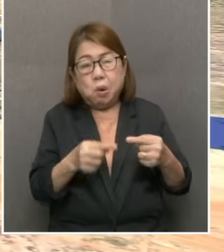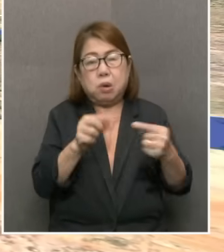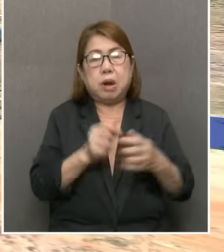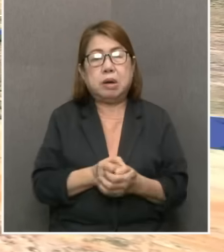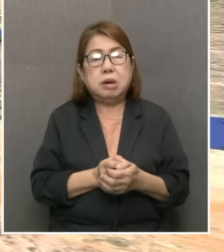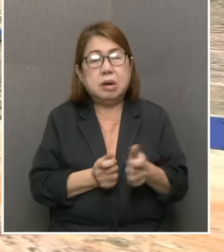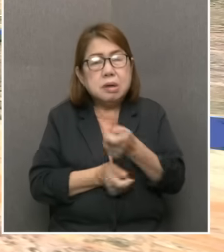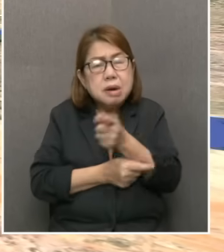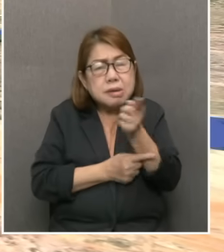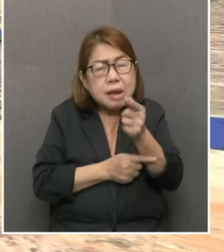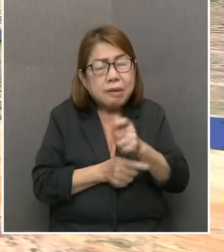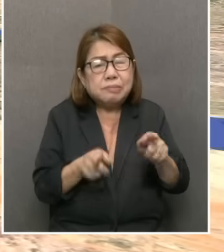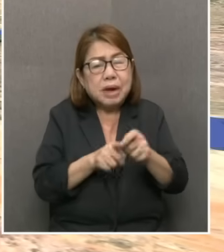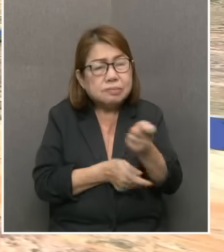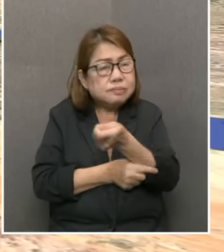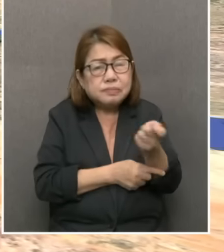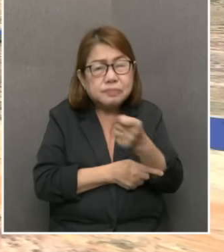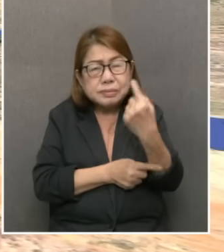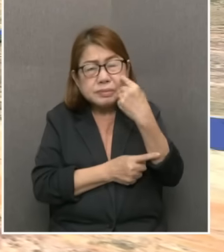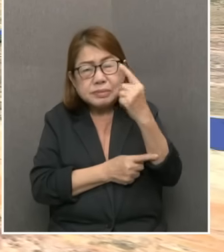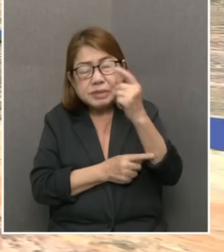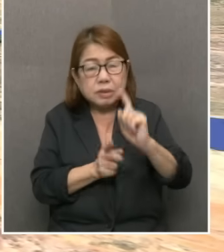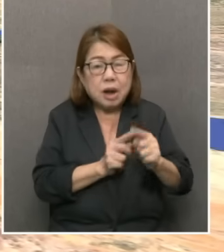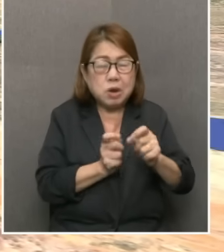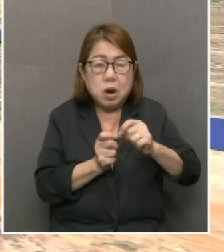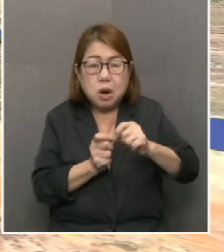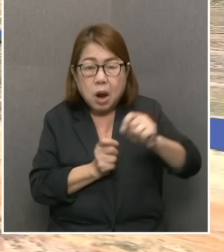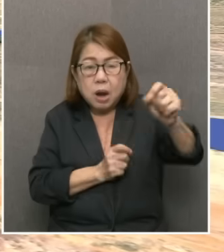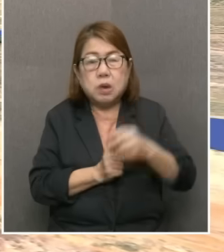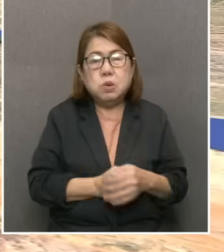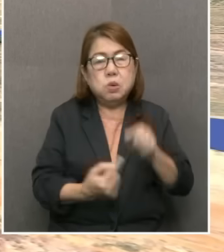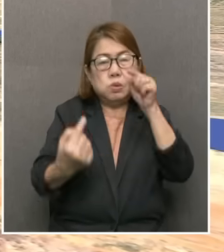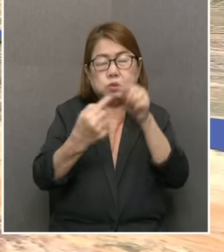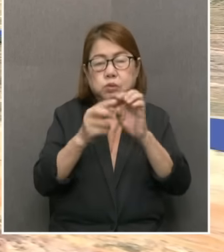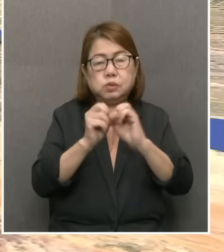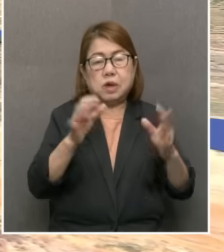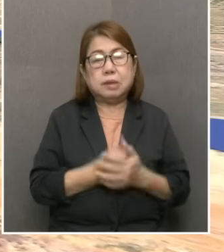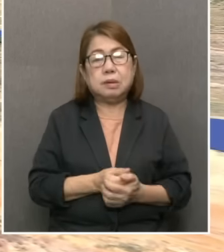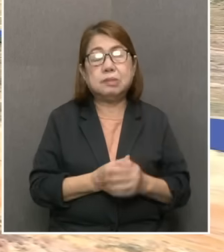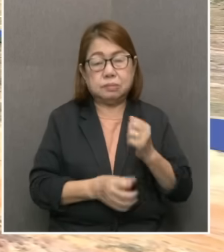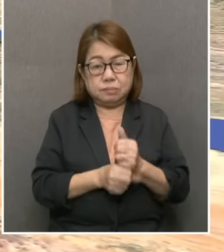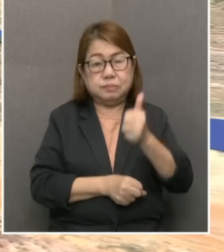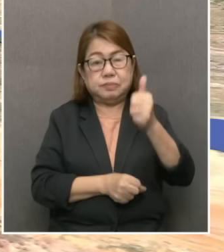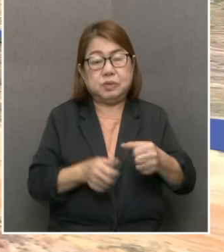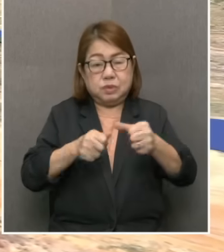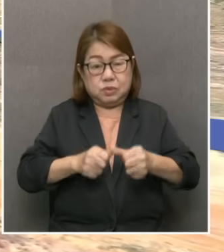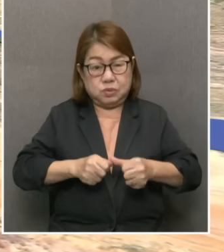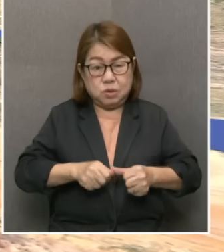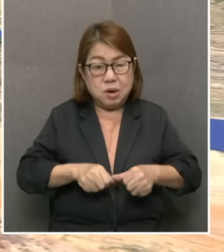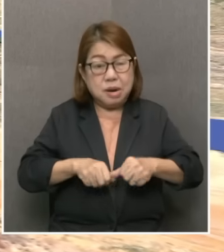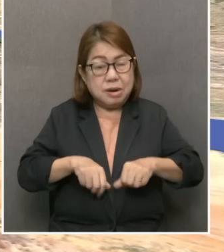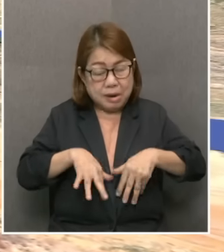ตต์ยิงได้ไกลที่ระยะทาง7กิโลเมตรขึ้นไปและมีความแม่นยำสูงสามารถใช้งานได้ทั้งบนบกและในทะเลน